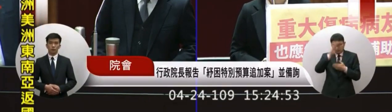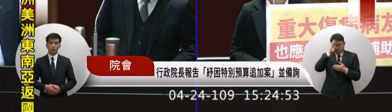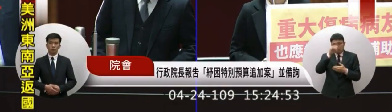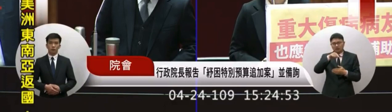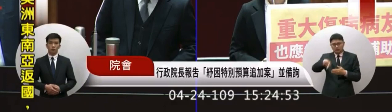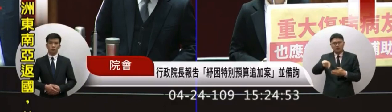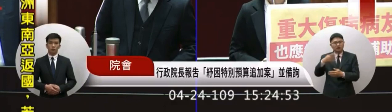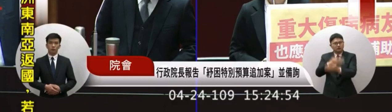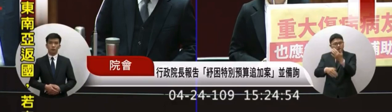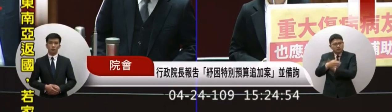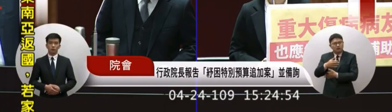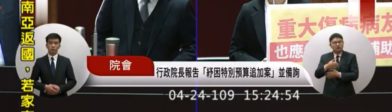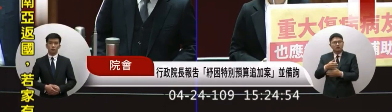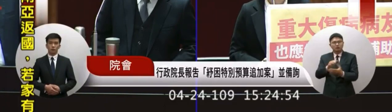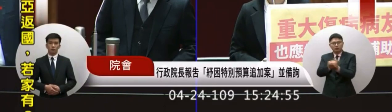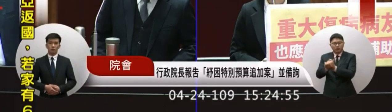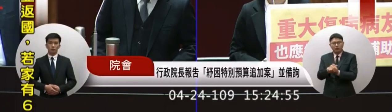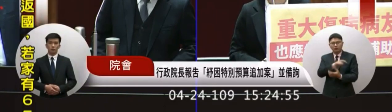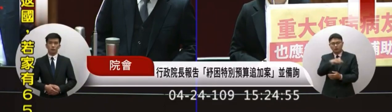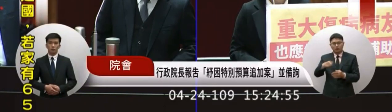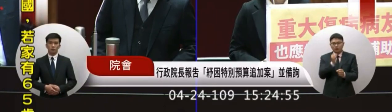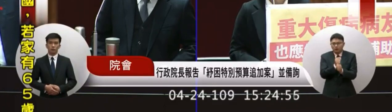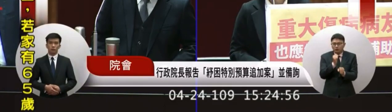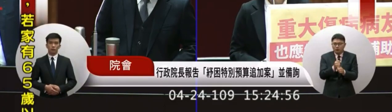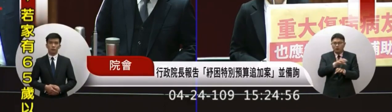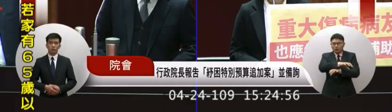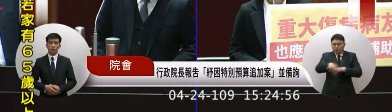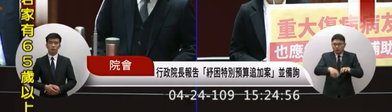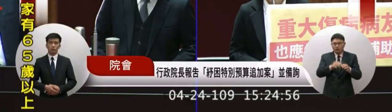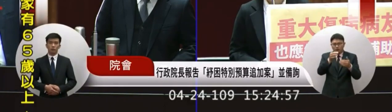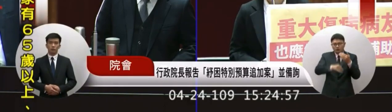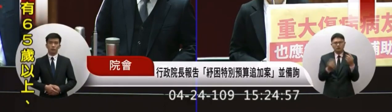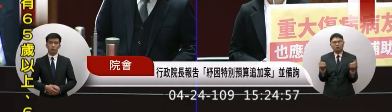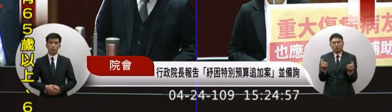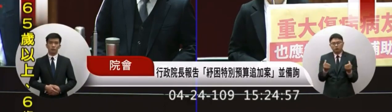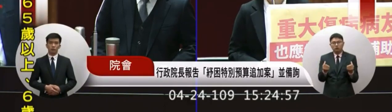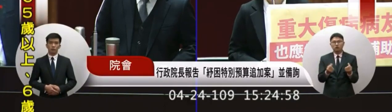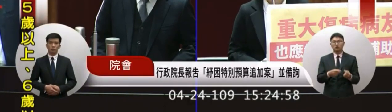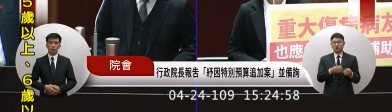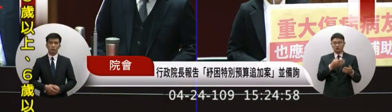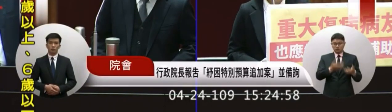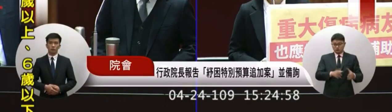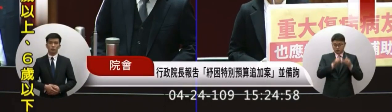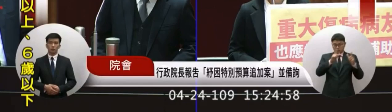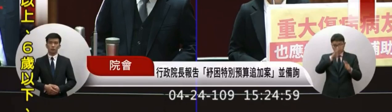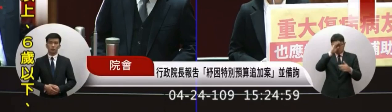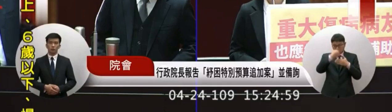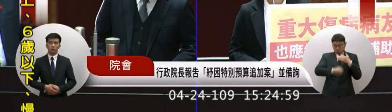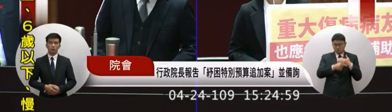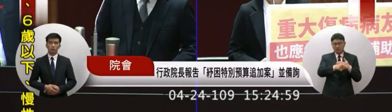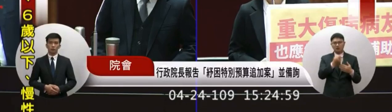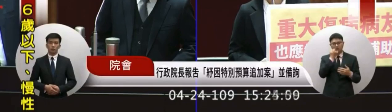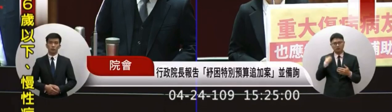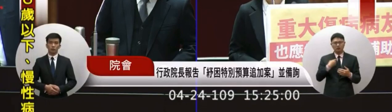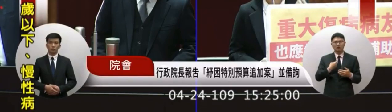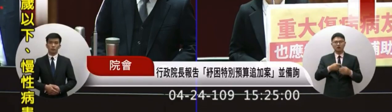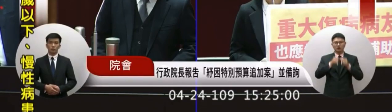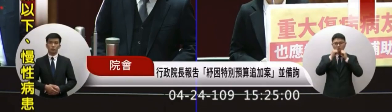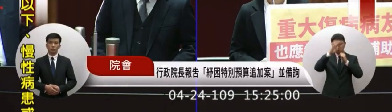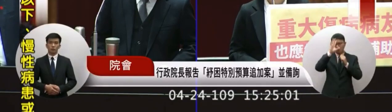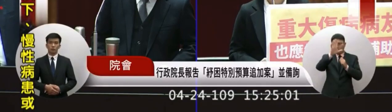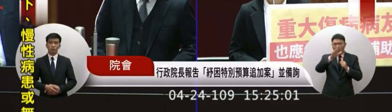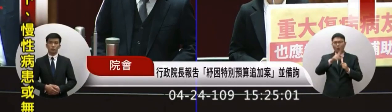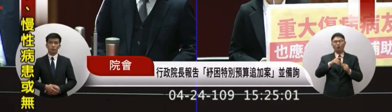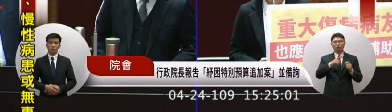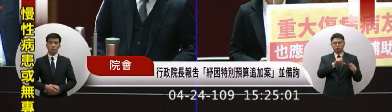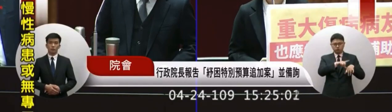身心障碍者有类似的生活环境以及工作条件，因为他们大概像这些重大伤病者，他们常常因为比如说可能是癌友的关系，他需要定期去医院